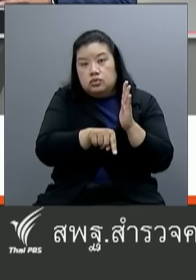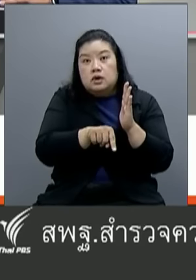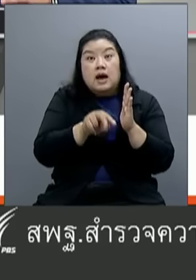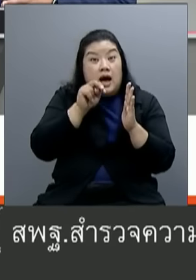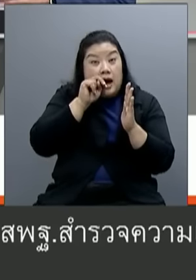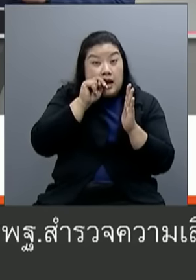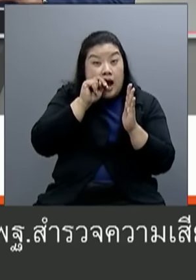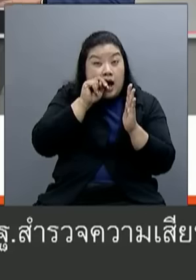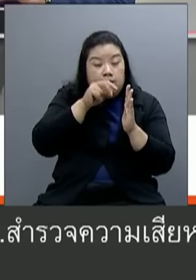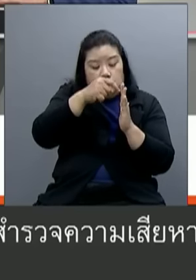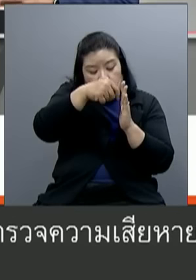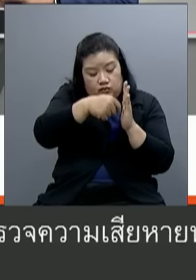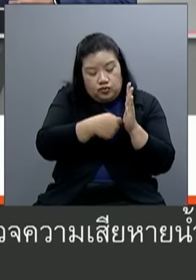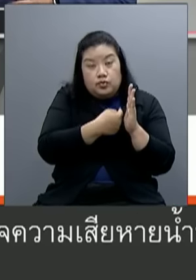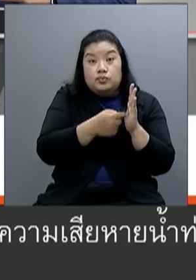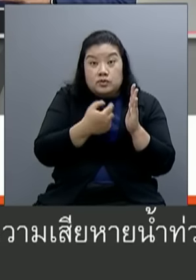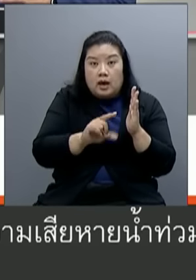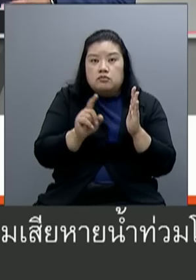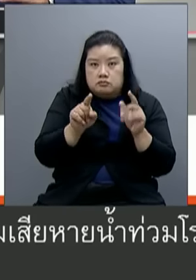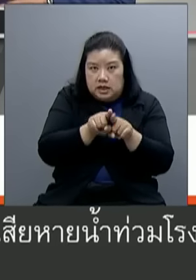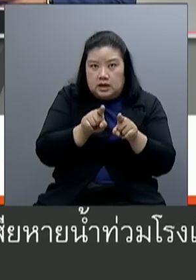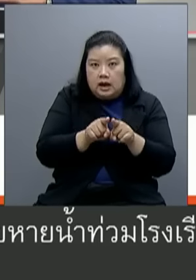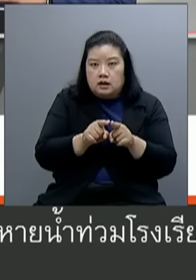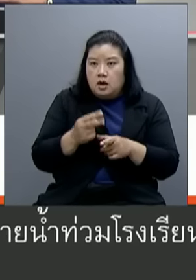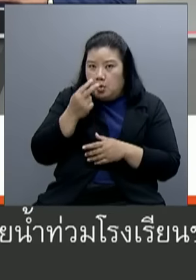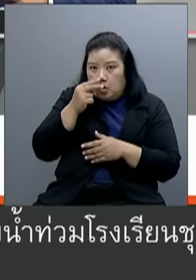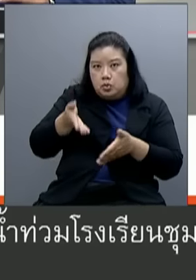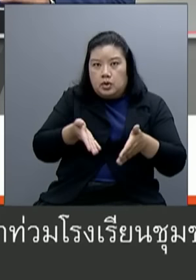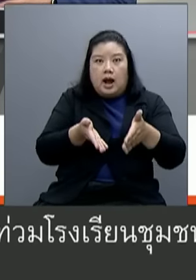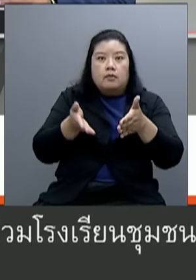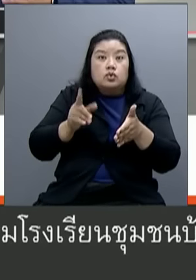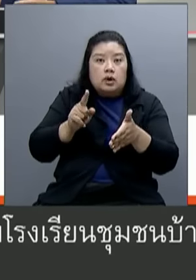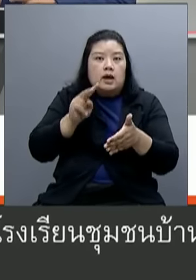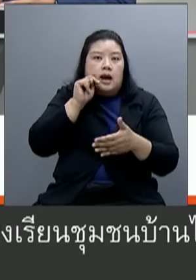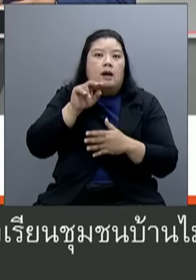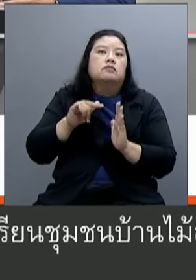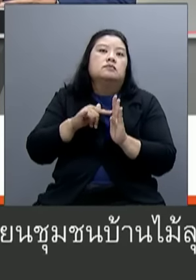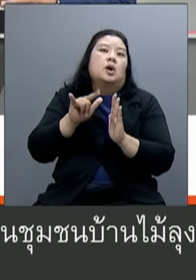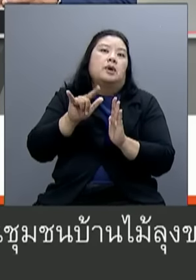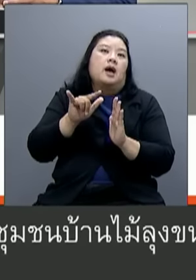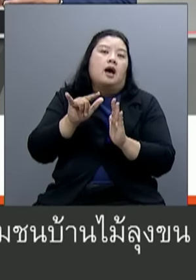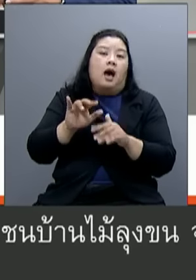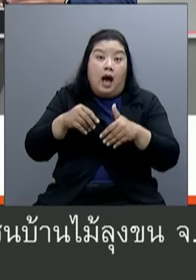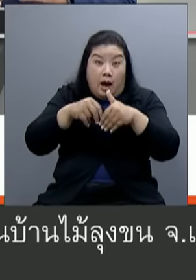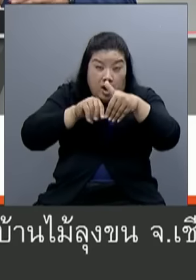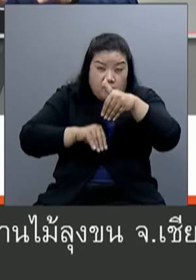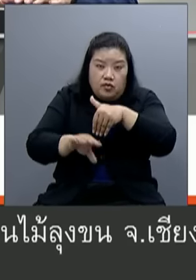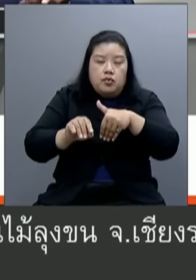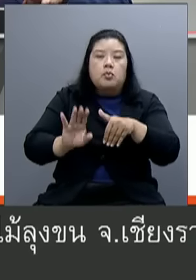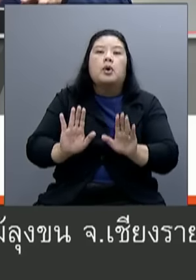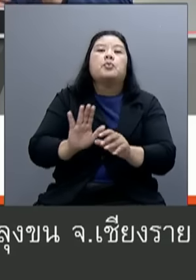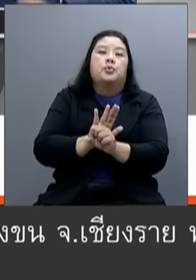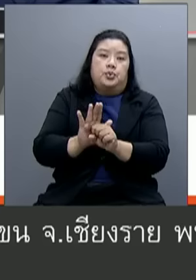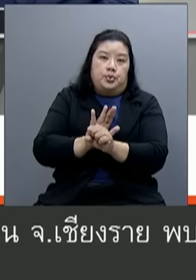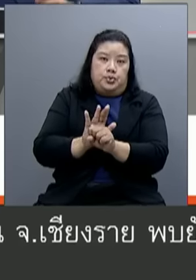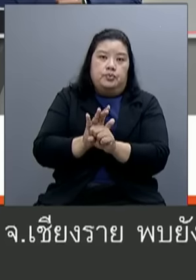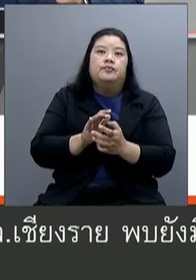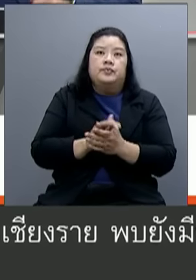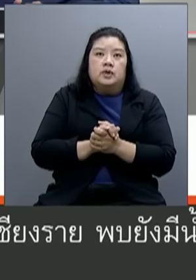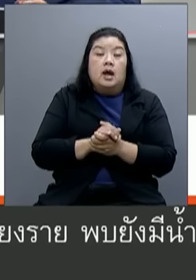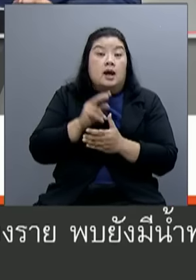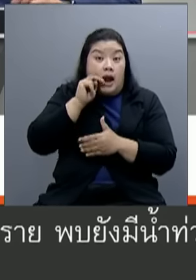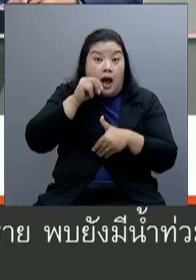ควบคุมปริมาณน้ำที่ลงมานะครับผ่านเขื่อนเจ้าพระยานะครับไม่ให้มากจนเกินไปนะครับก็ในส่วนนะครับน้ำในส่วนที่หลากออก